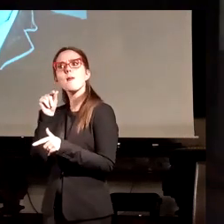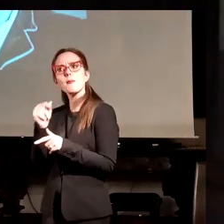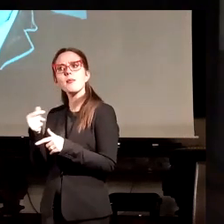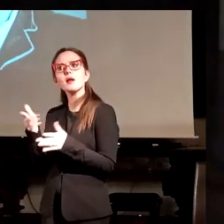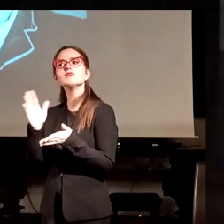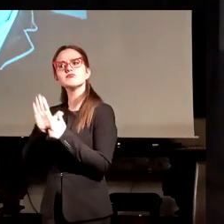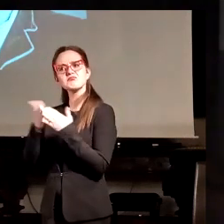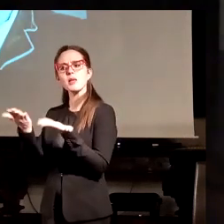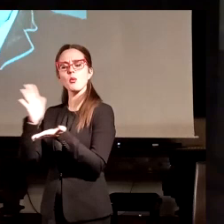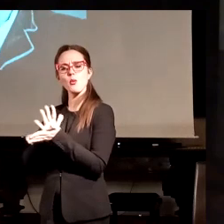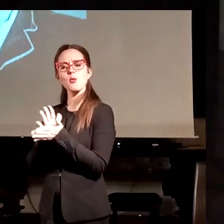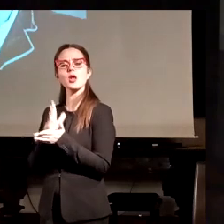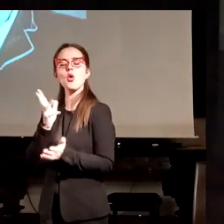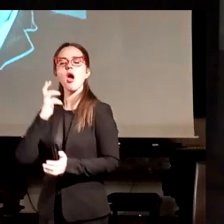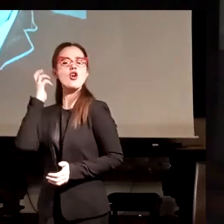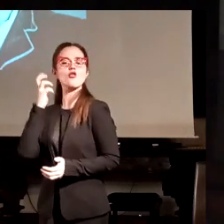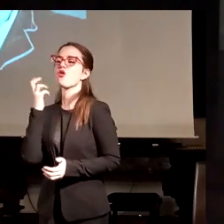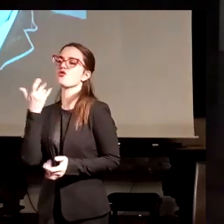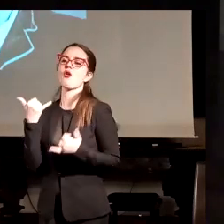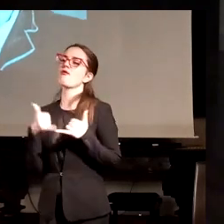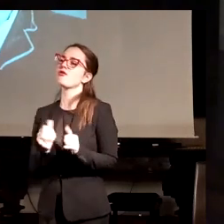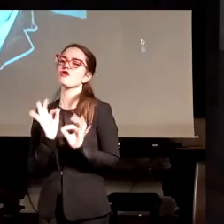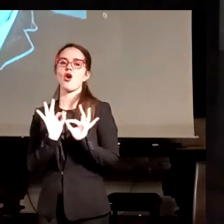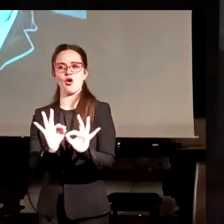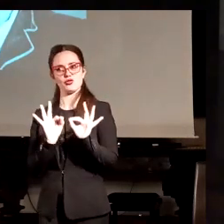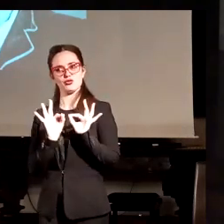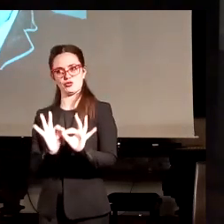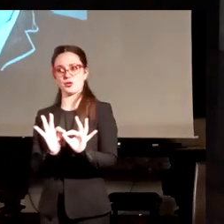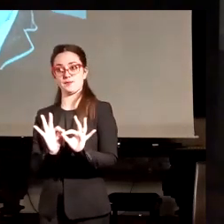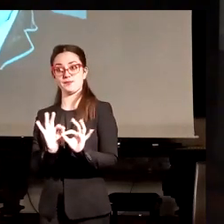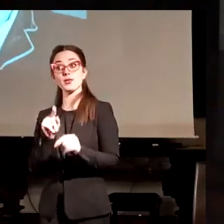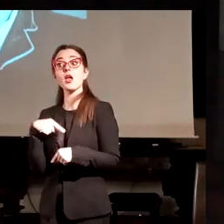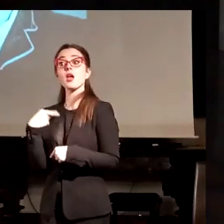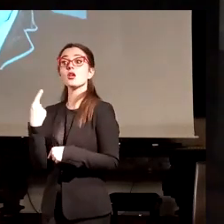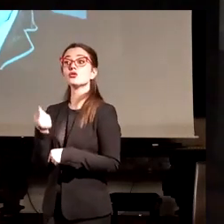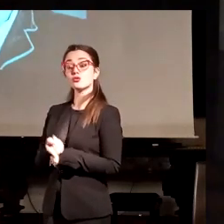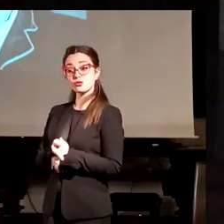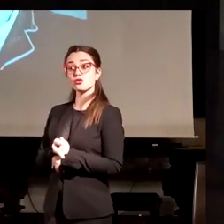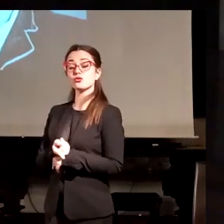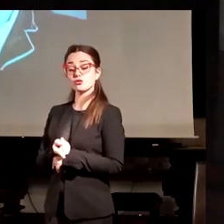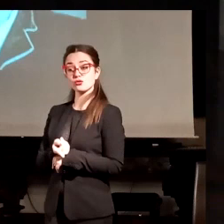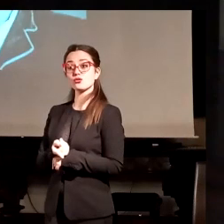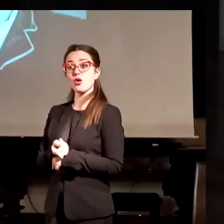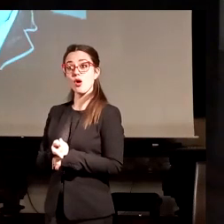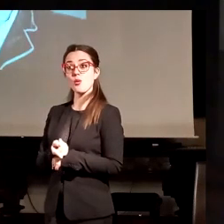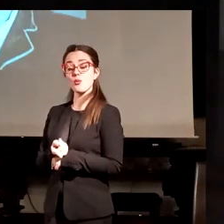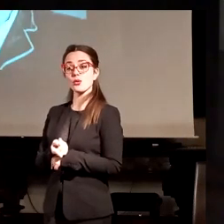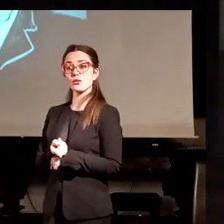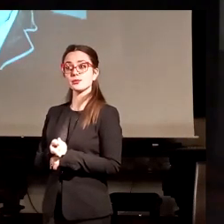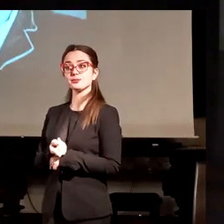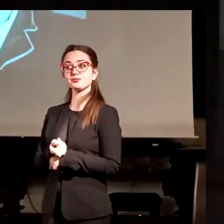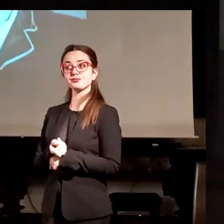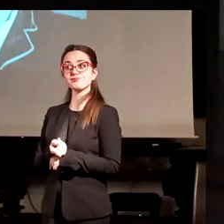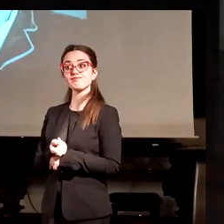orgoglioso che il figlio lo scriva quando lo delude perché il figlio diciamo